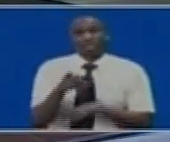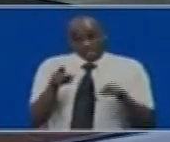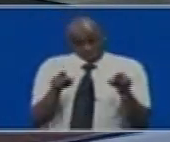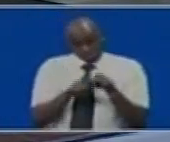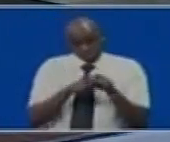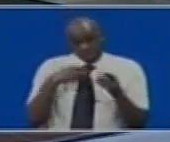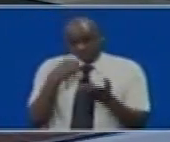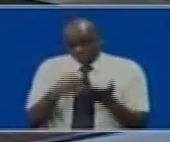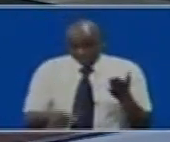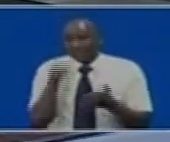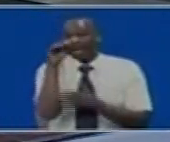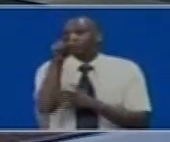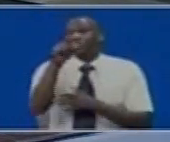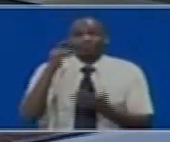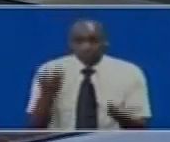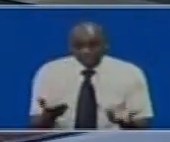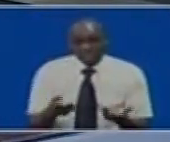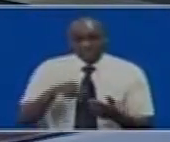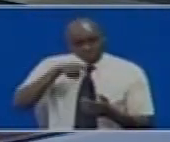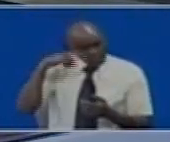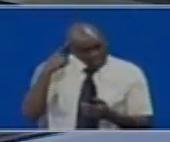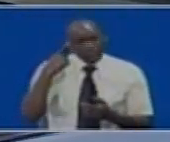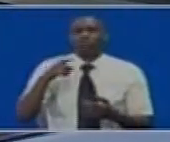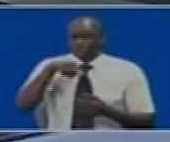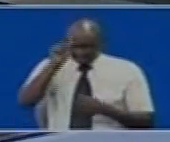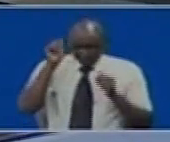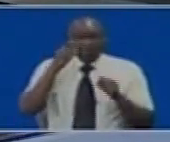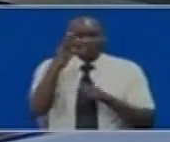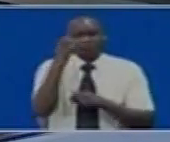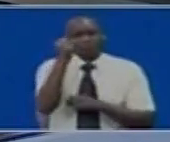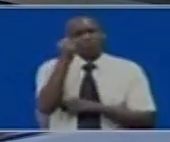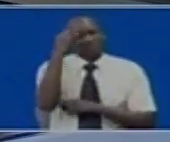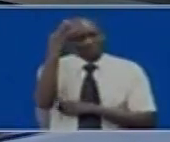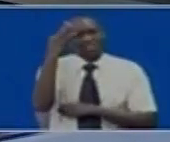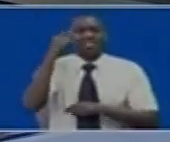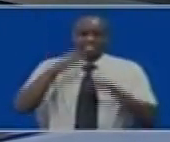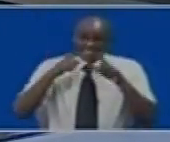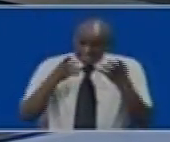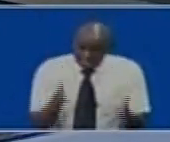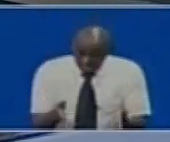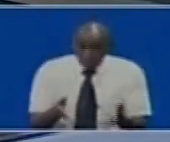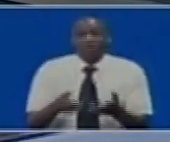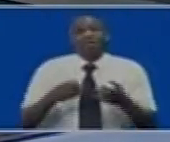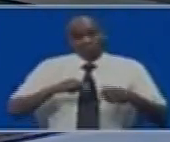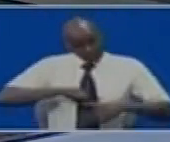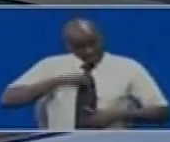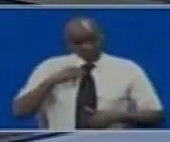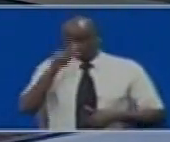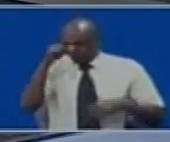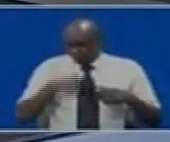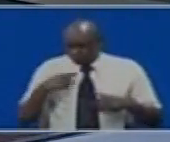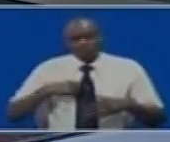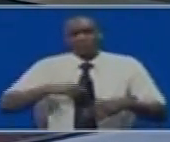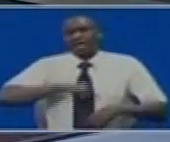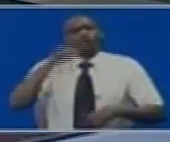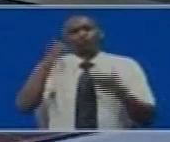kauli yako tunakuuliza, je, kuna jambo la kujivunia miaka 53 tangu Kenya iwe jamhuri? Je, kuna jambo